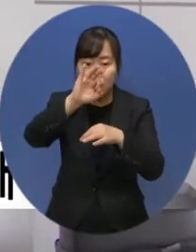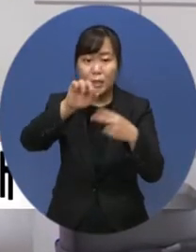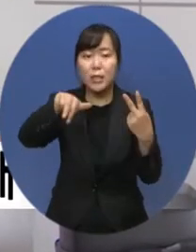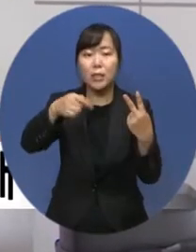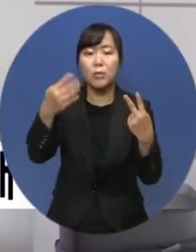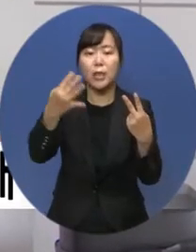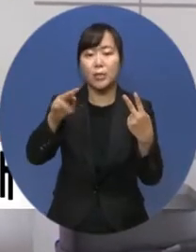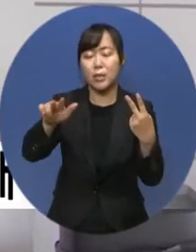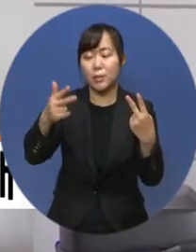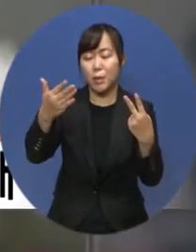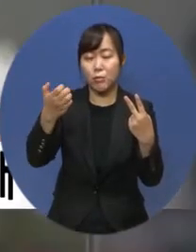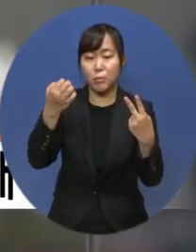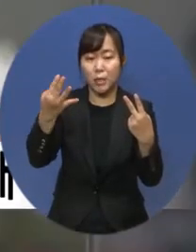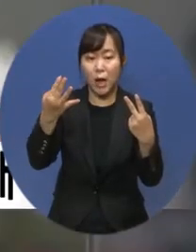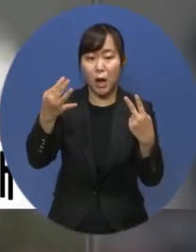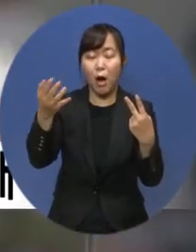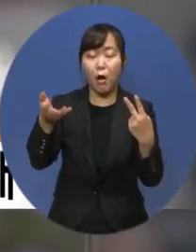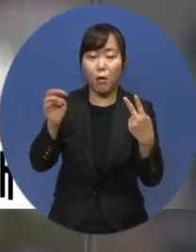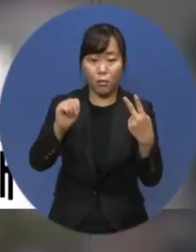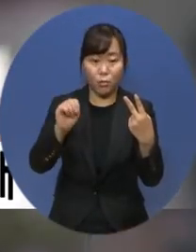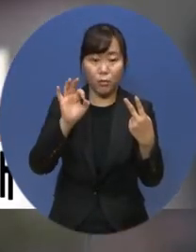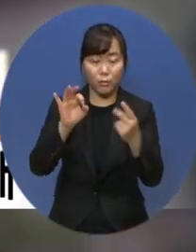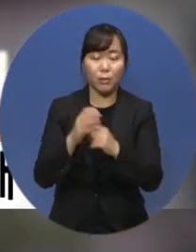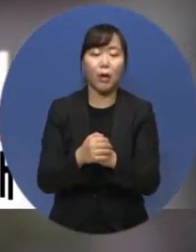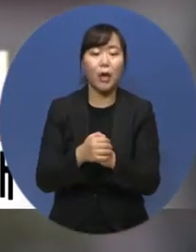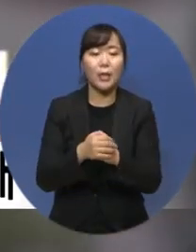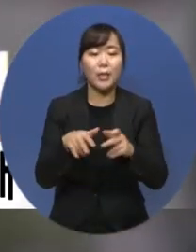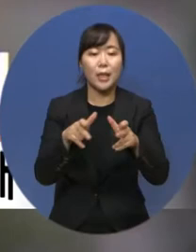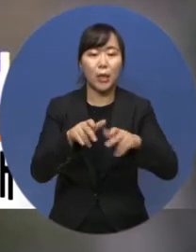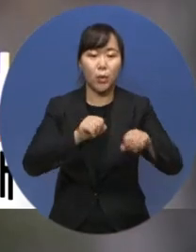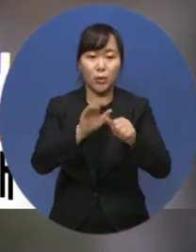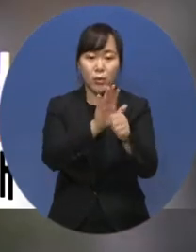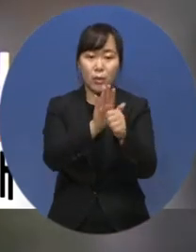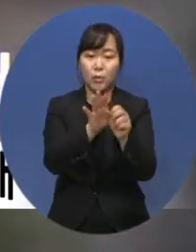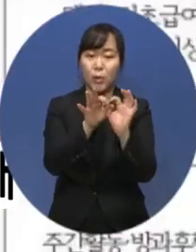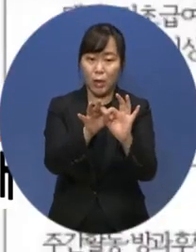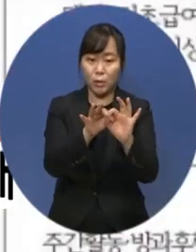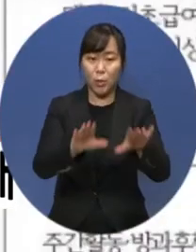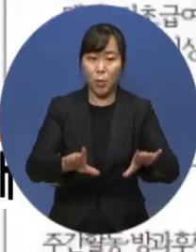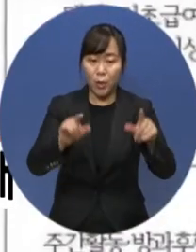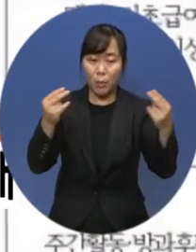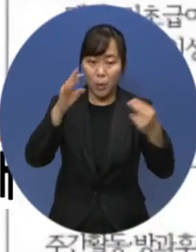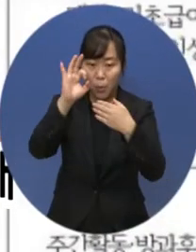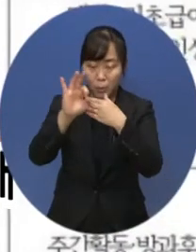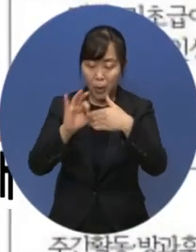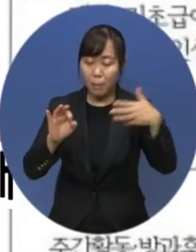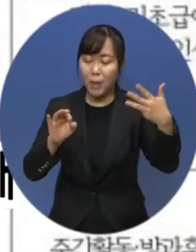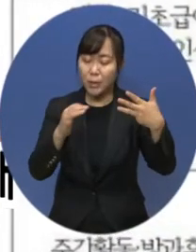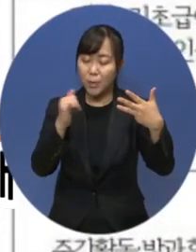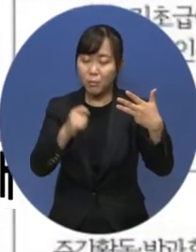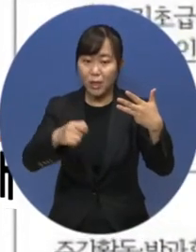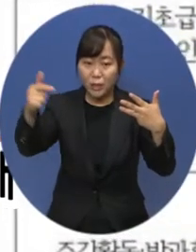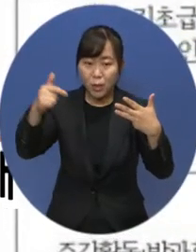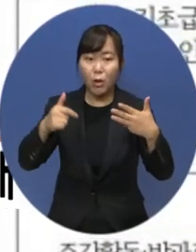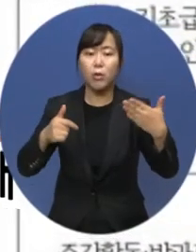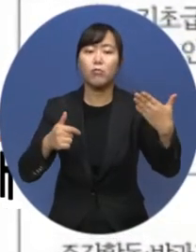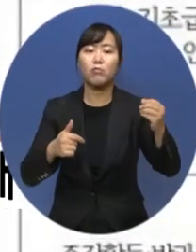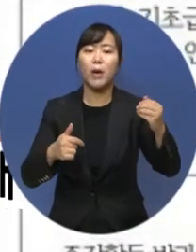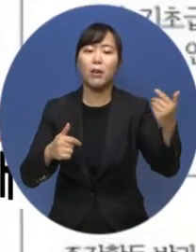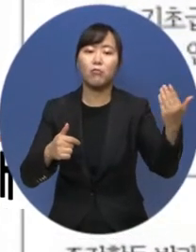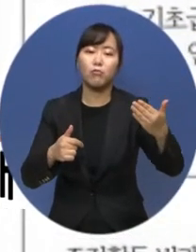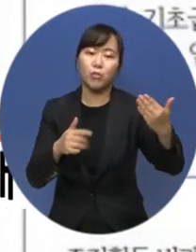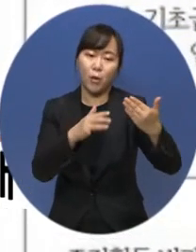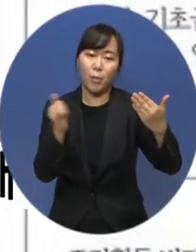2조 4,794억 원으로 장애인 활동 지원 대상자를 올해 대비 8천 명 늘려 9만 9천